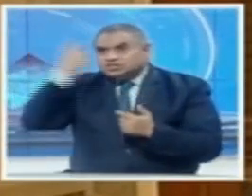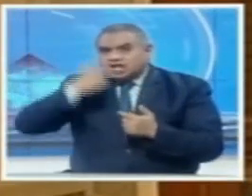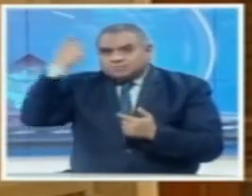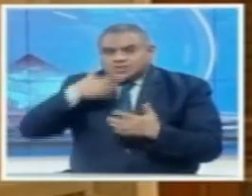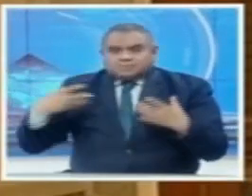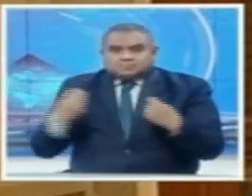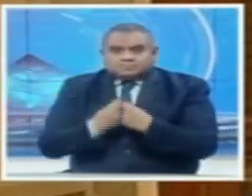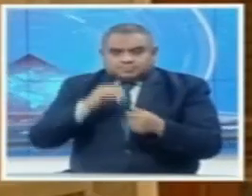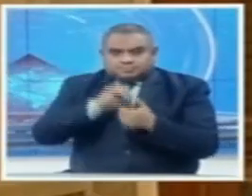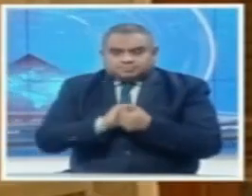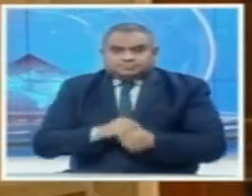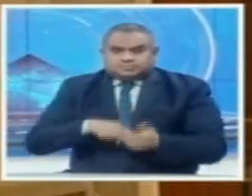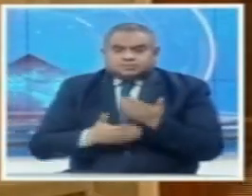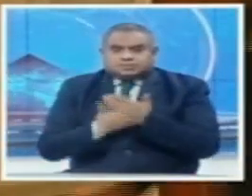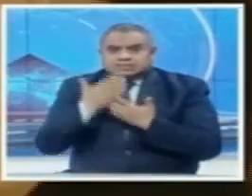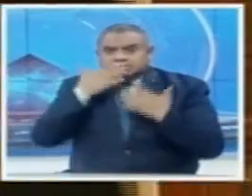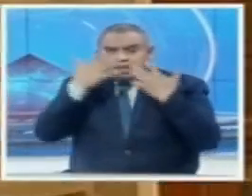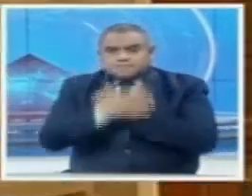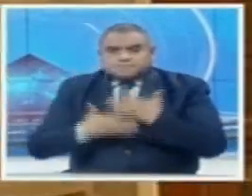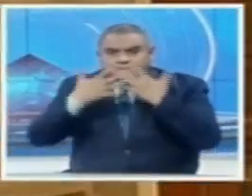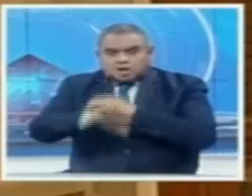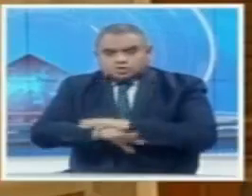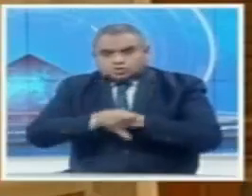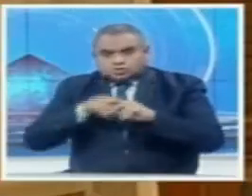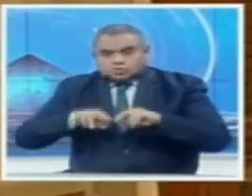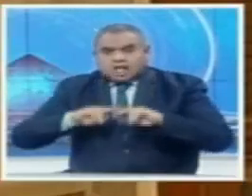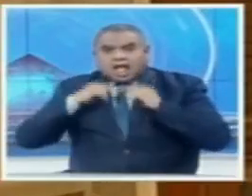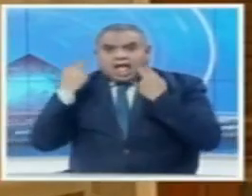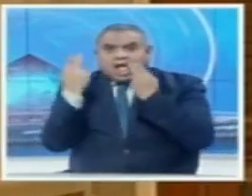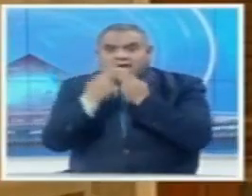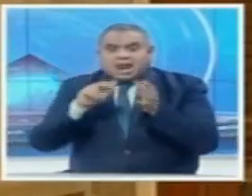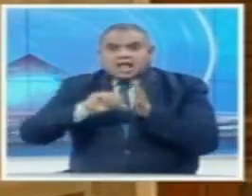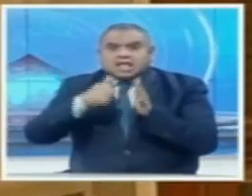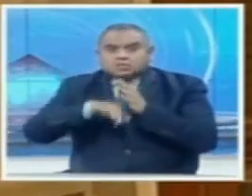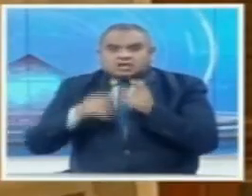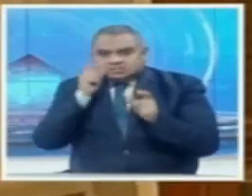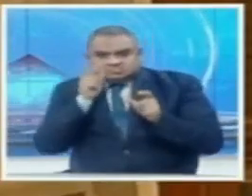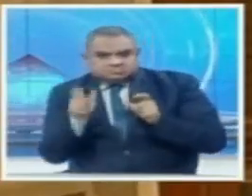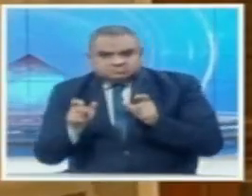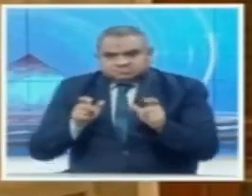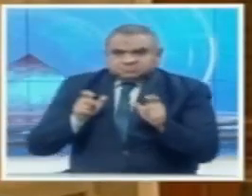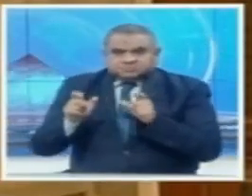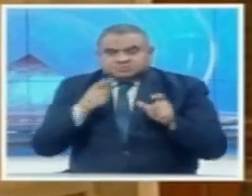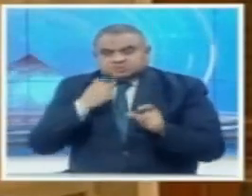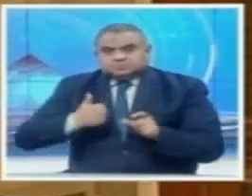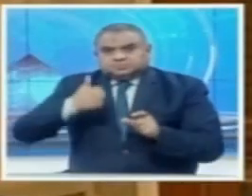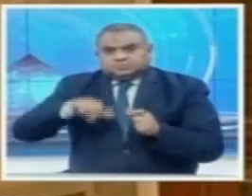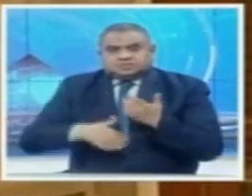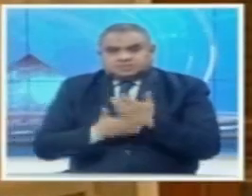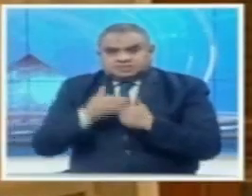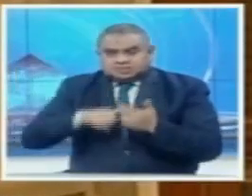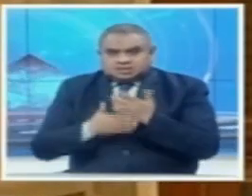المشروعات ديت بتجد همم على مستوى العالم يعني اهتمام كبير جدا واحنا عندنا عدد كبير